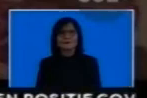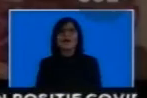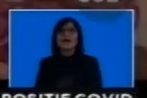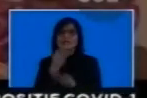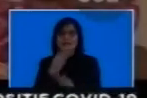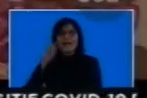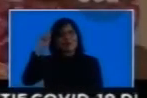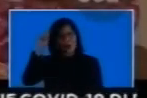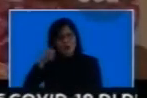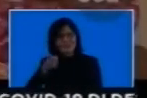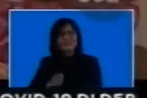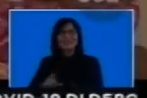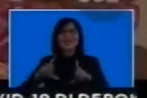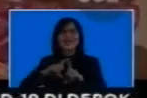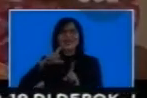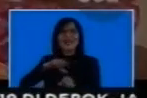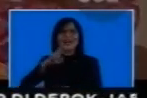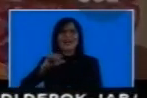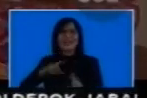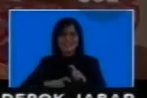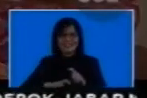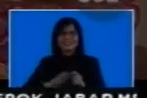Salam hormat, Atris.